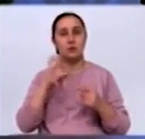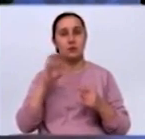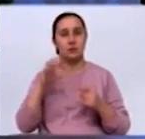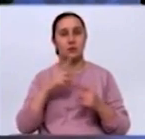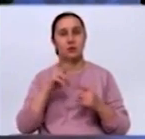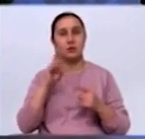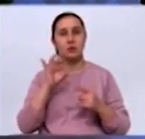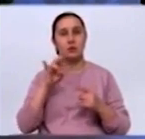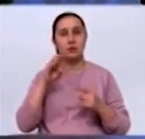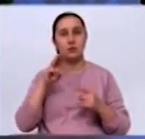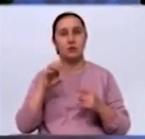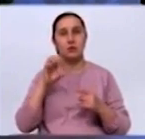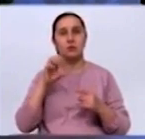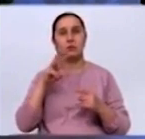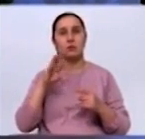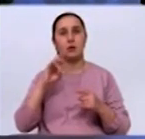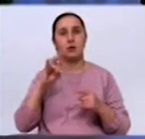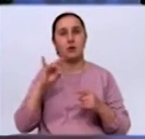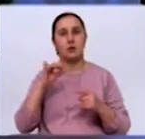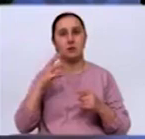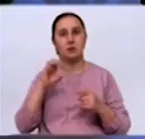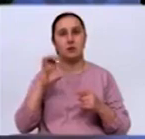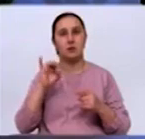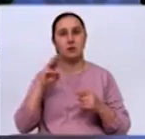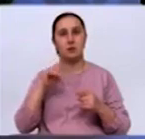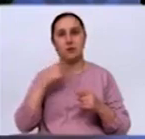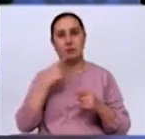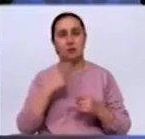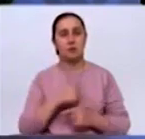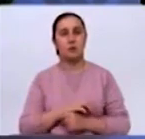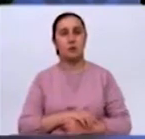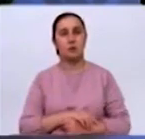ya'ni Content Management System deb ataladi.